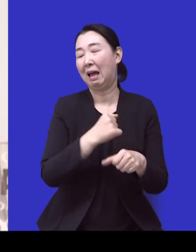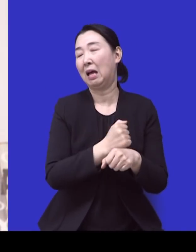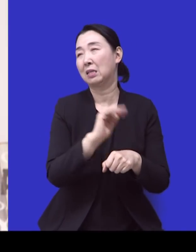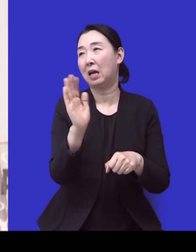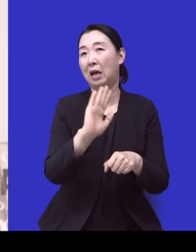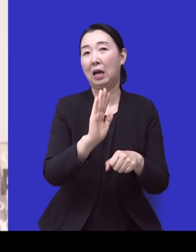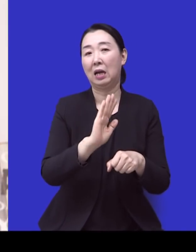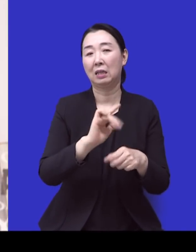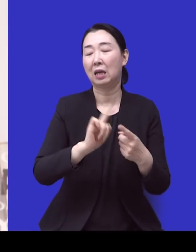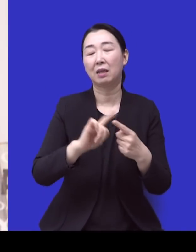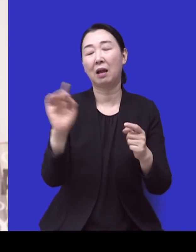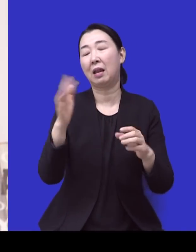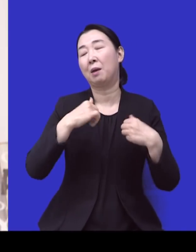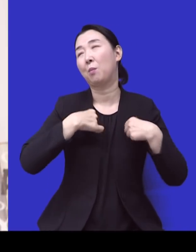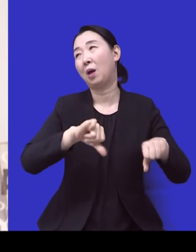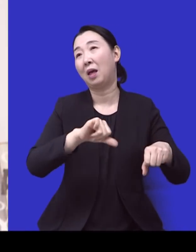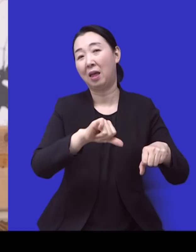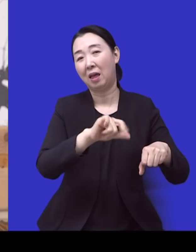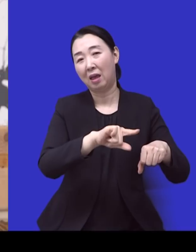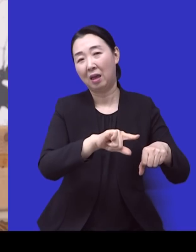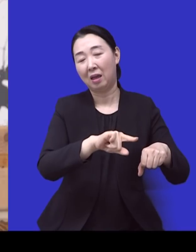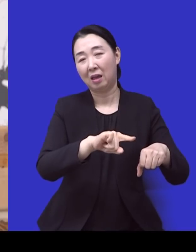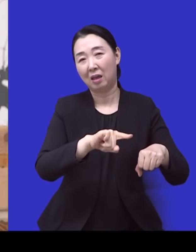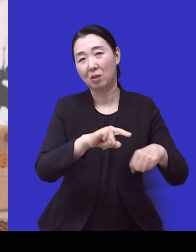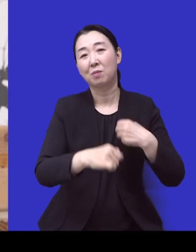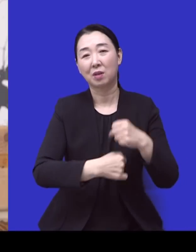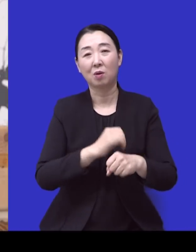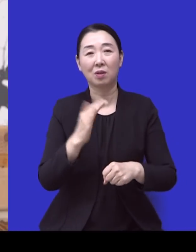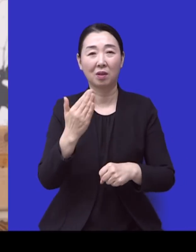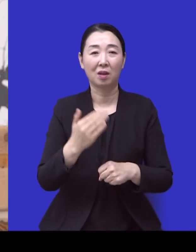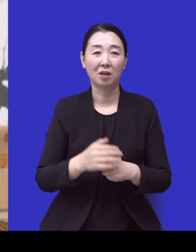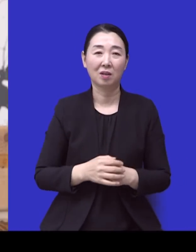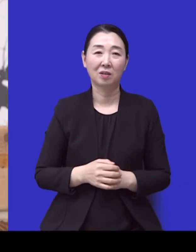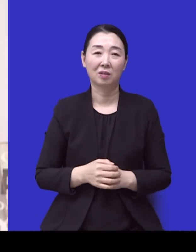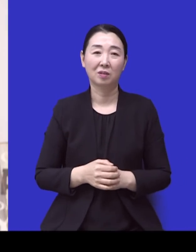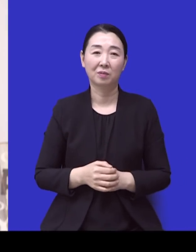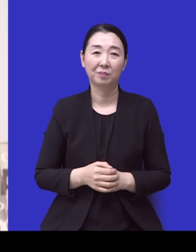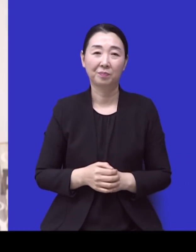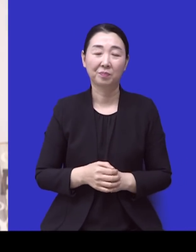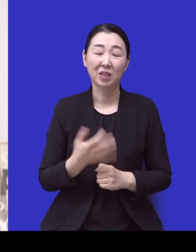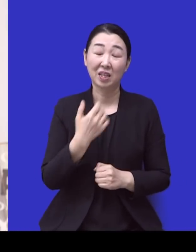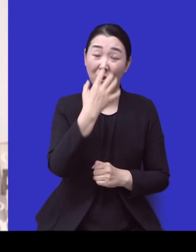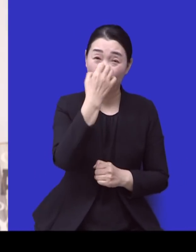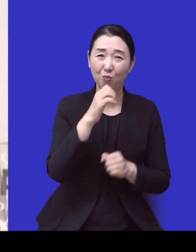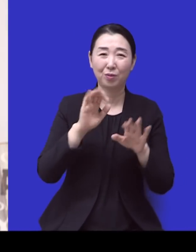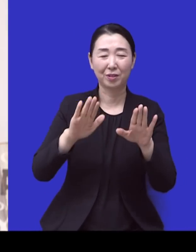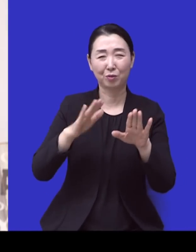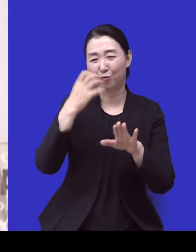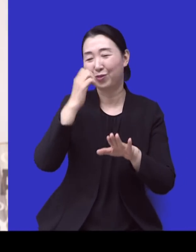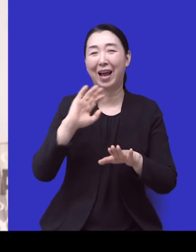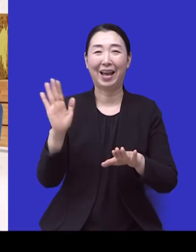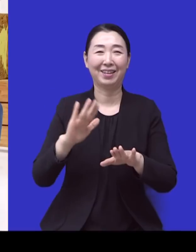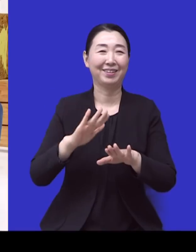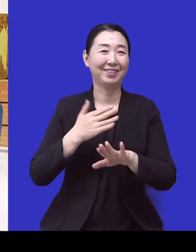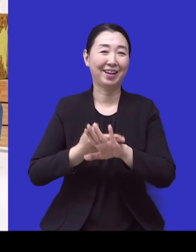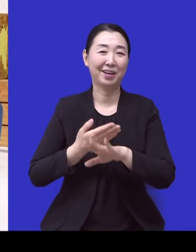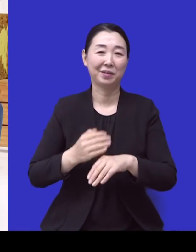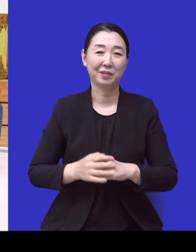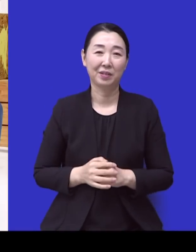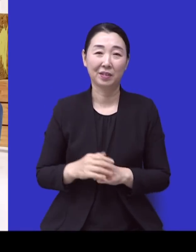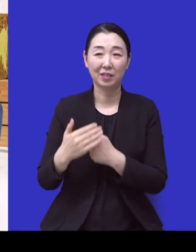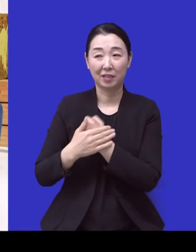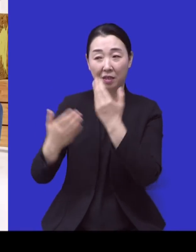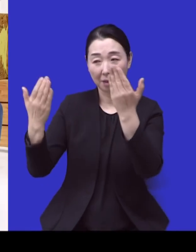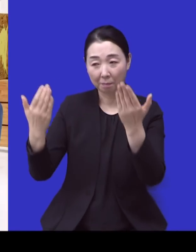나 안 해도 되겠다 이러면서 이제 자연스럽게 장르가 바뀌는군요. 네. 그렇게 된 것 같아요. 변하게 된 것 같아요. 그 받은